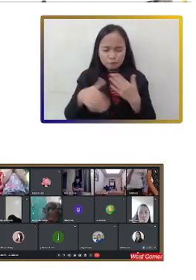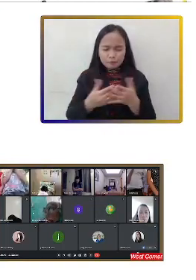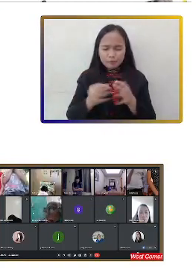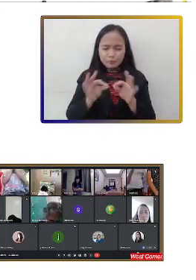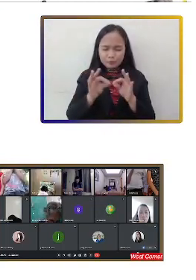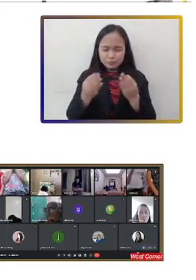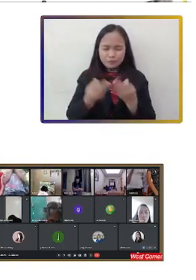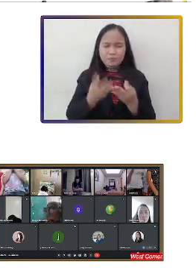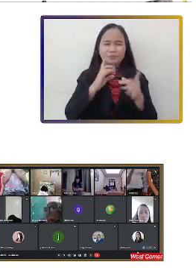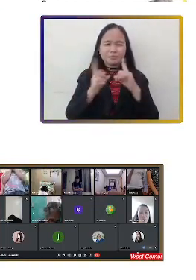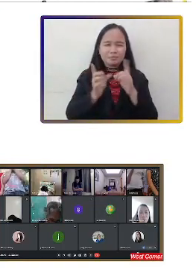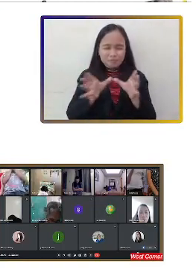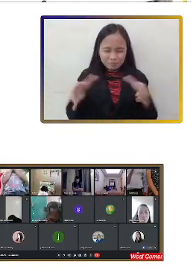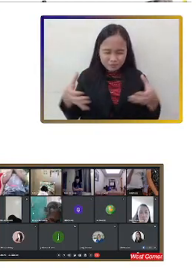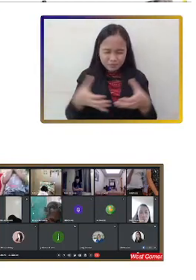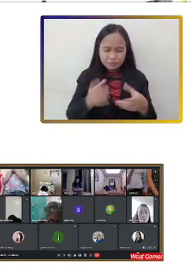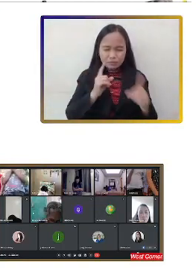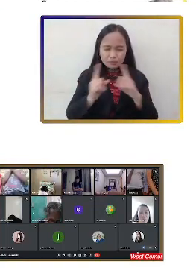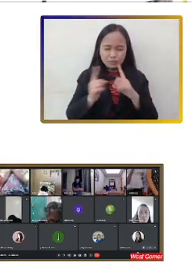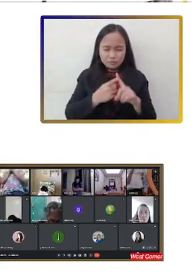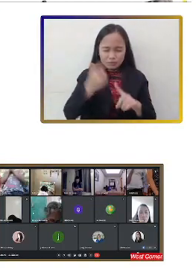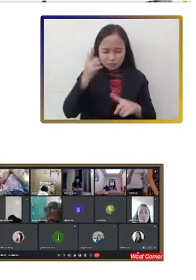Sama-sama nilang kausapin po kayo.